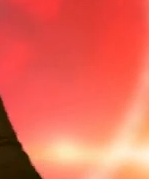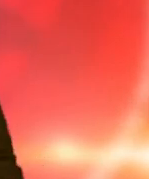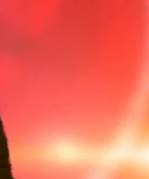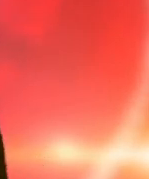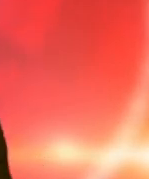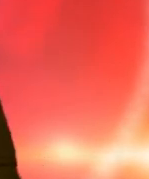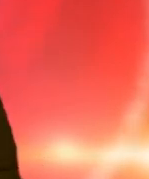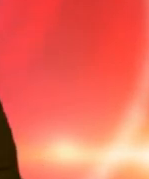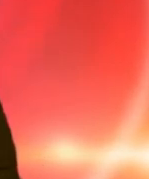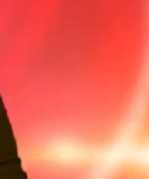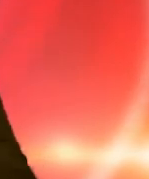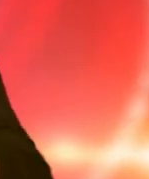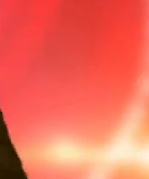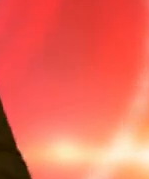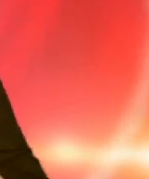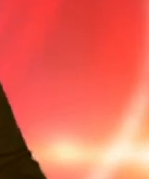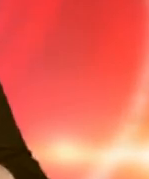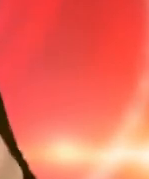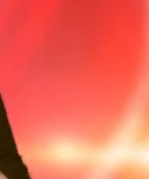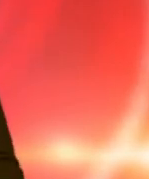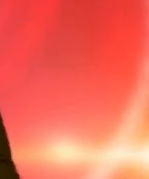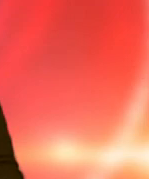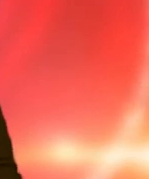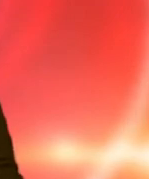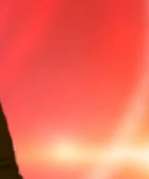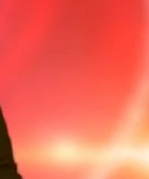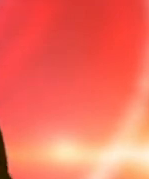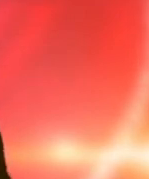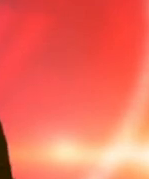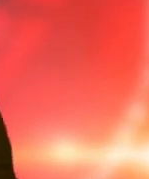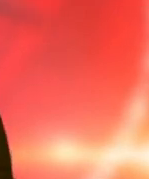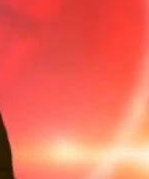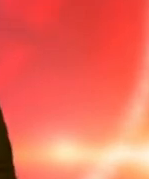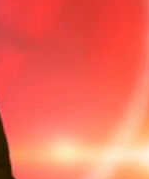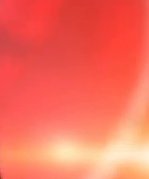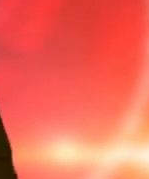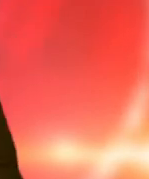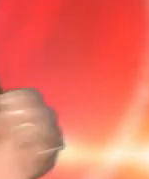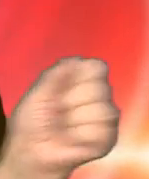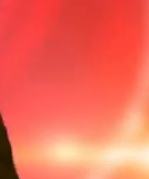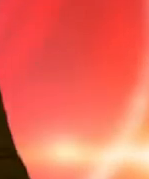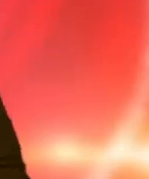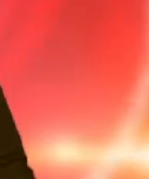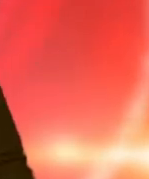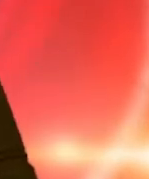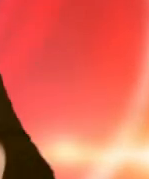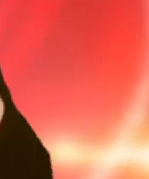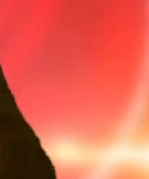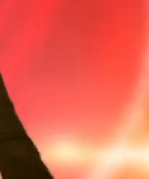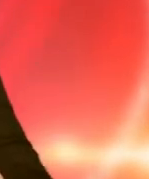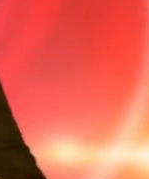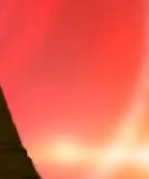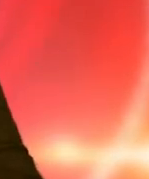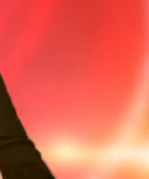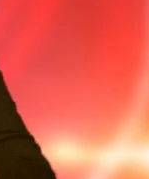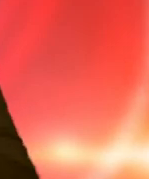câștigătoare. În cadrul manifestării, mai multe persoane din raionul Cimișlia au câștigat frigidere, televizoare, mașini de spălat